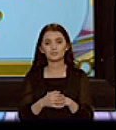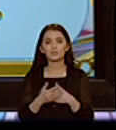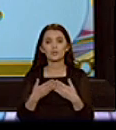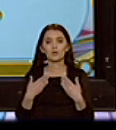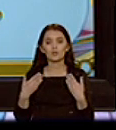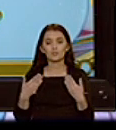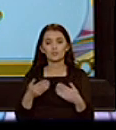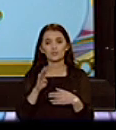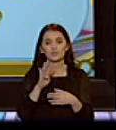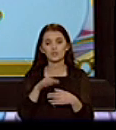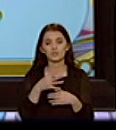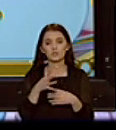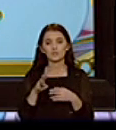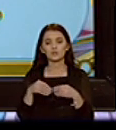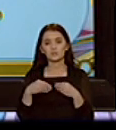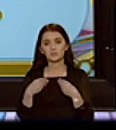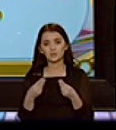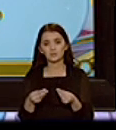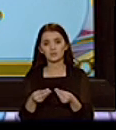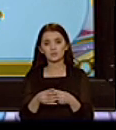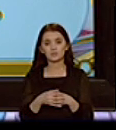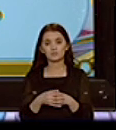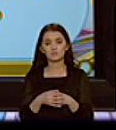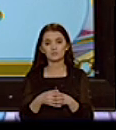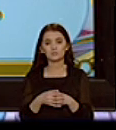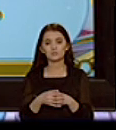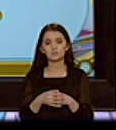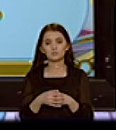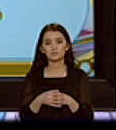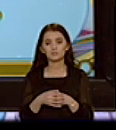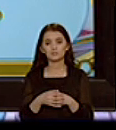biz ushbu jadvalda berilgan